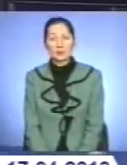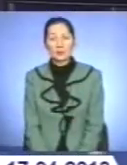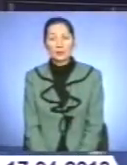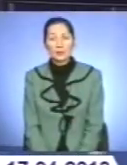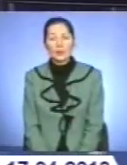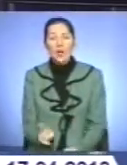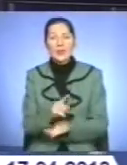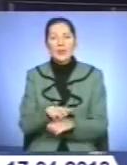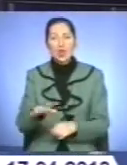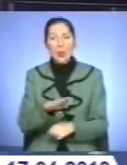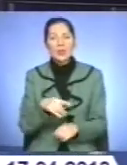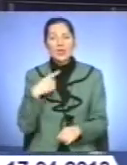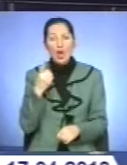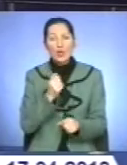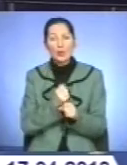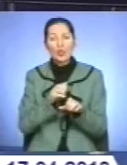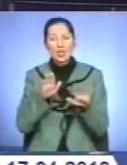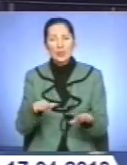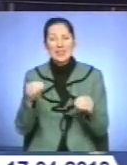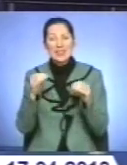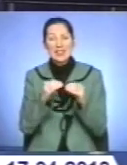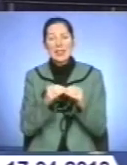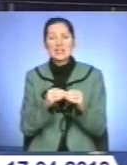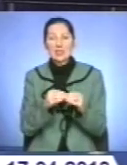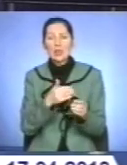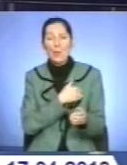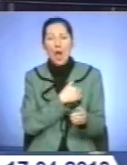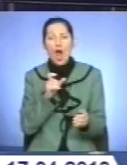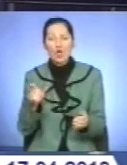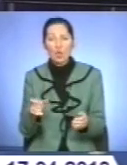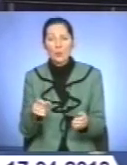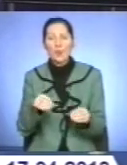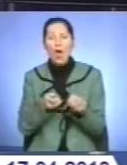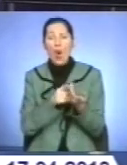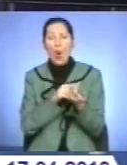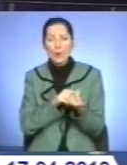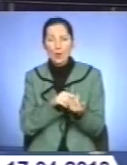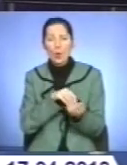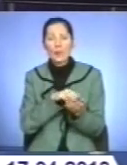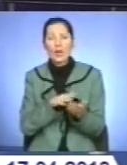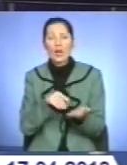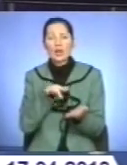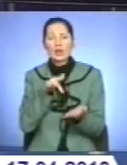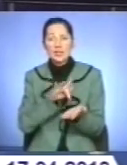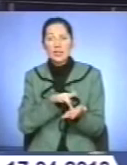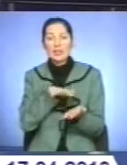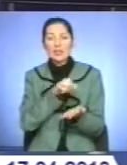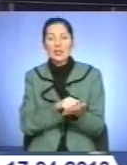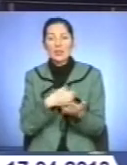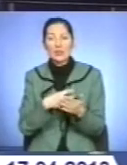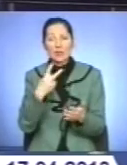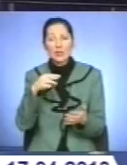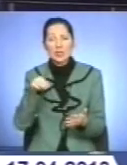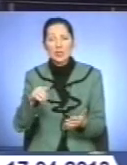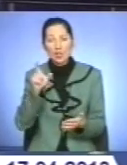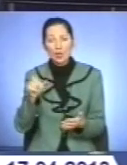На Тернопільщині на одне робоче місце 10 претендентів. На обліку в центрах зайнятості майже 20 тисяч осіб, 40%